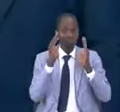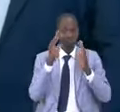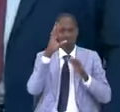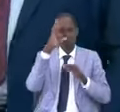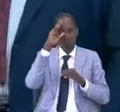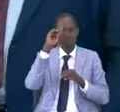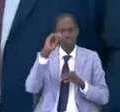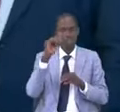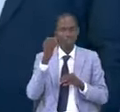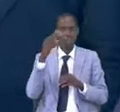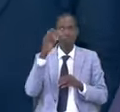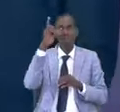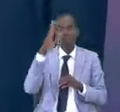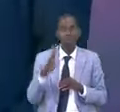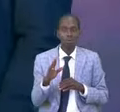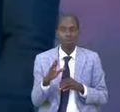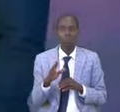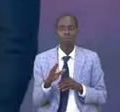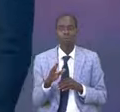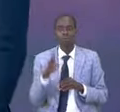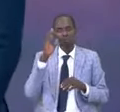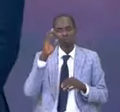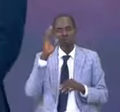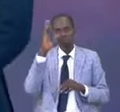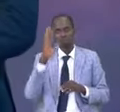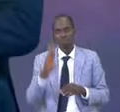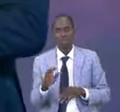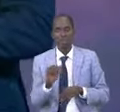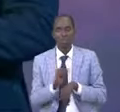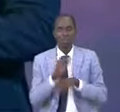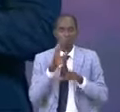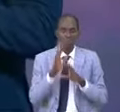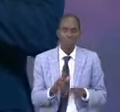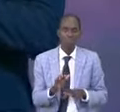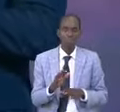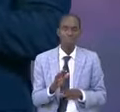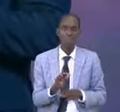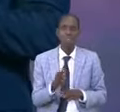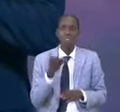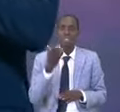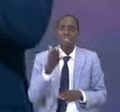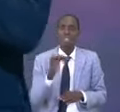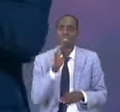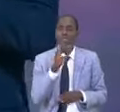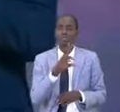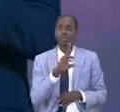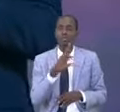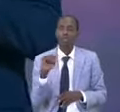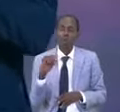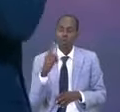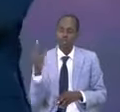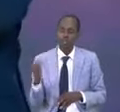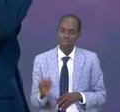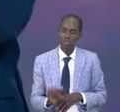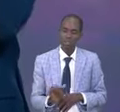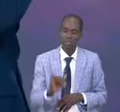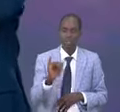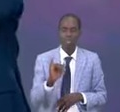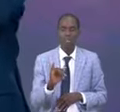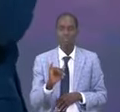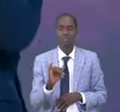écouter moi collègue homme de Dieu ministre il y a pas de sécurité éternelle sans